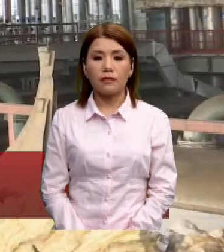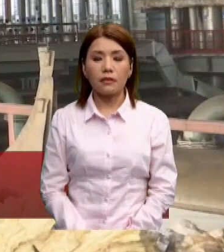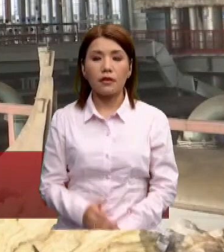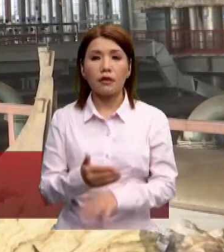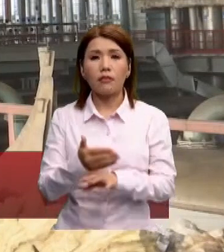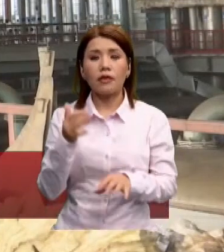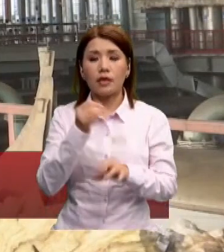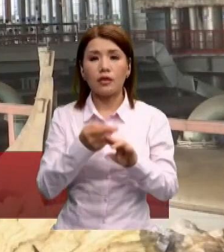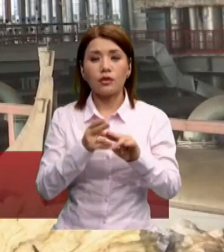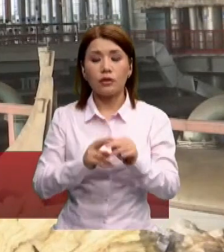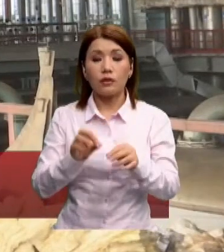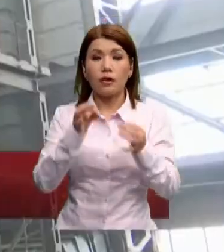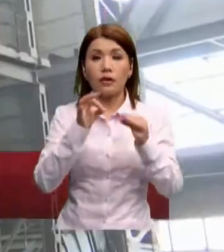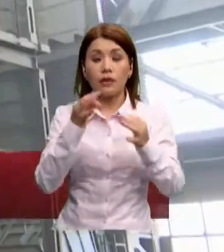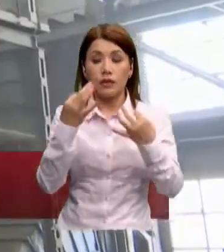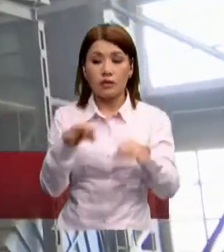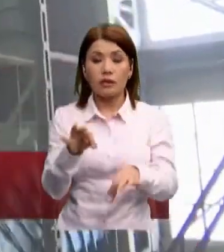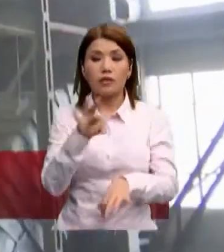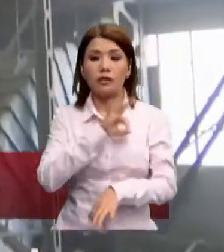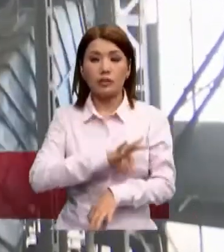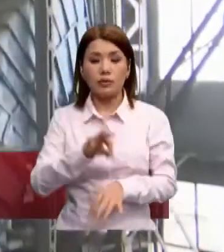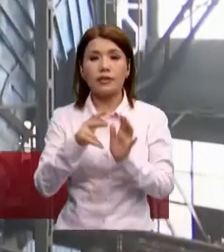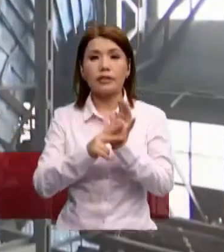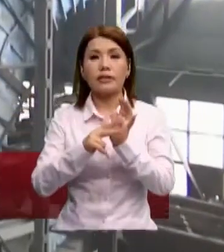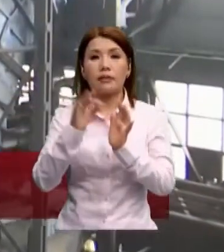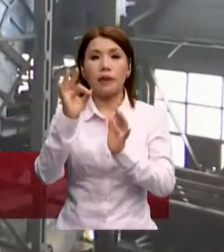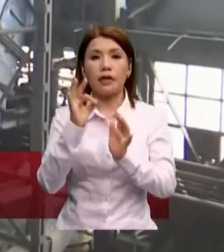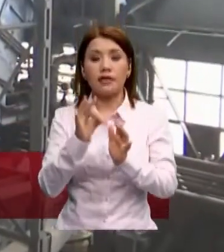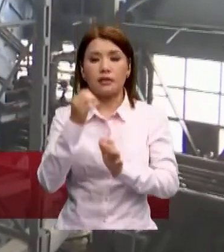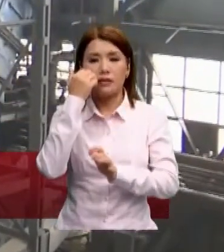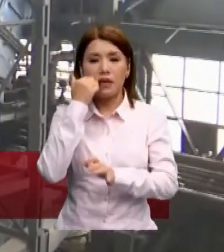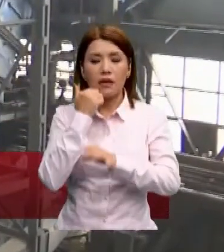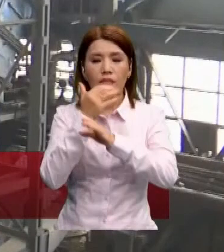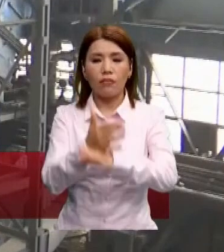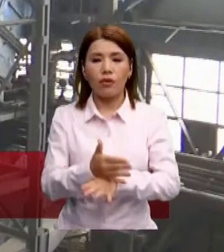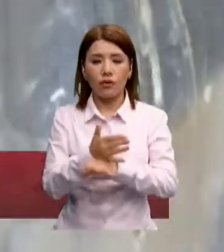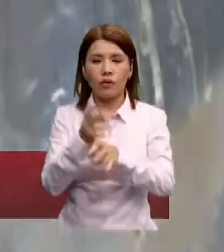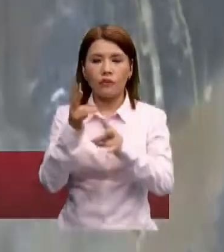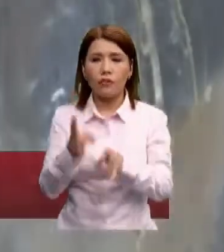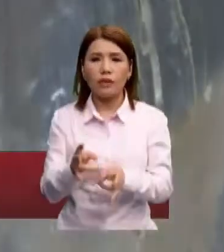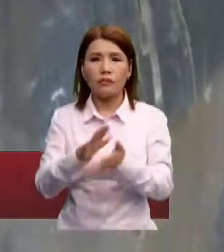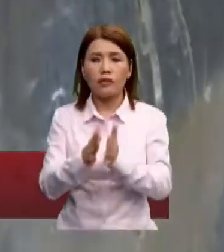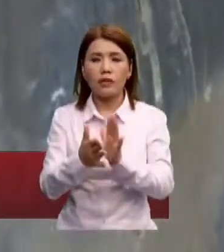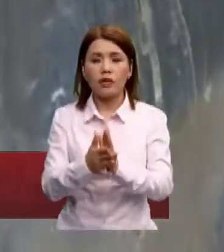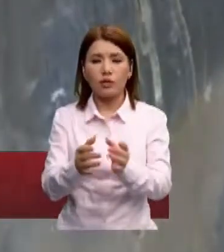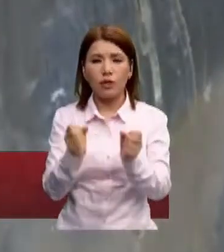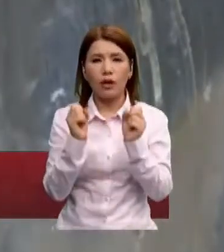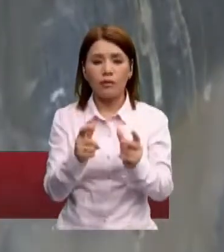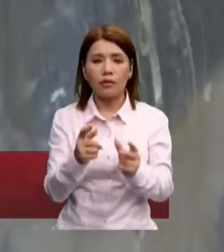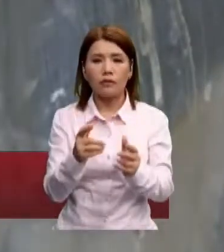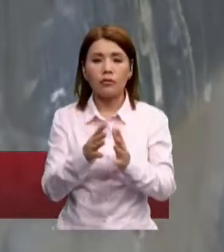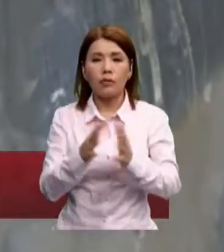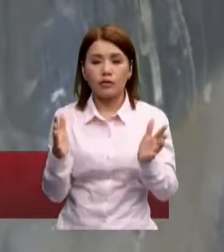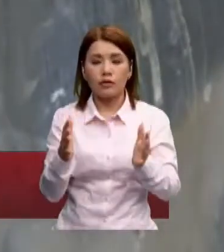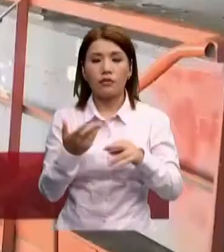Өткен ғасырда пайдалануға берілген кәсіпорынның бүгінде 80% жабдықтары ескірген, салдарынан апаттық жағдайдың қаупы жоғары. Оны қалыпқа